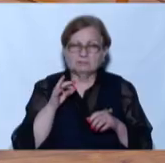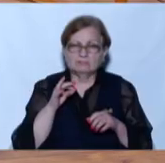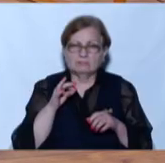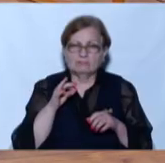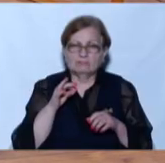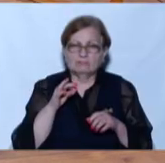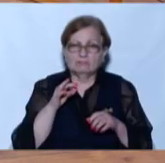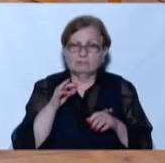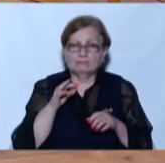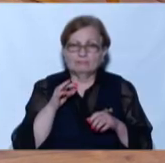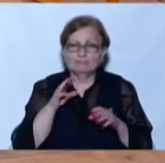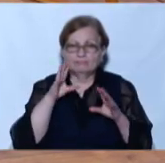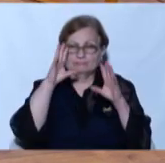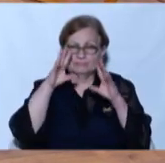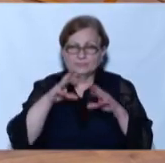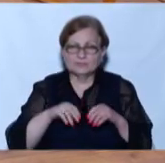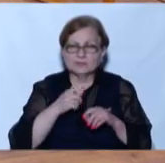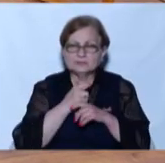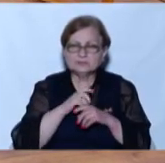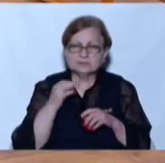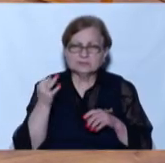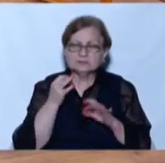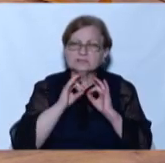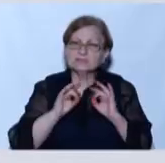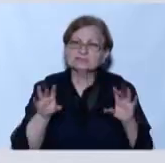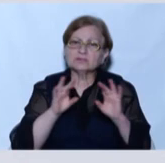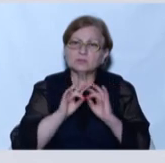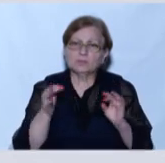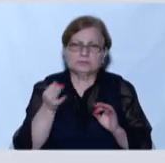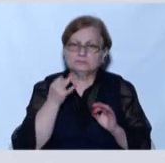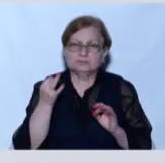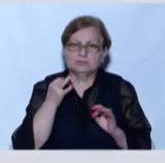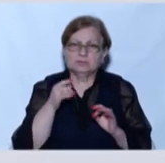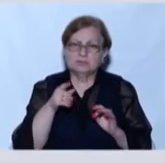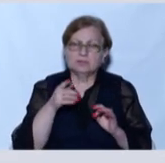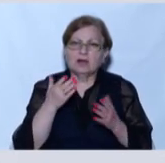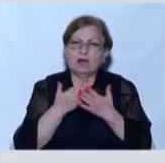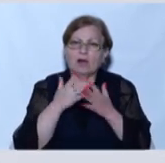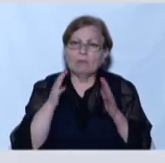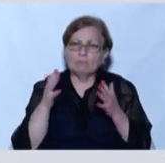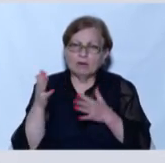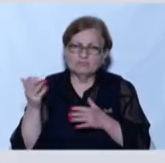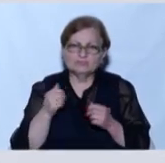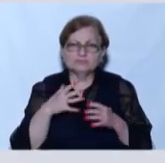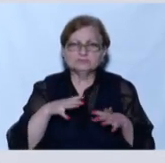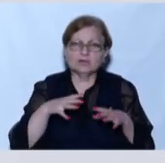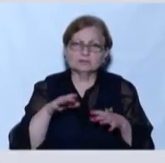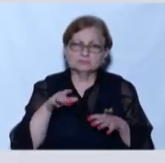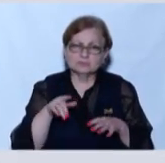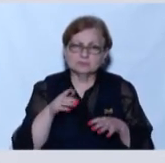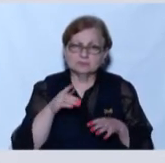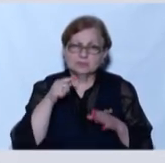ესე ჩაერეთ მთლიანად, ეს არის ერთი ძალიან საინტერესო თხრობა. იქ არის ამბავი თვითონ საქართველოსიც,